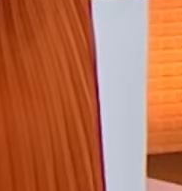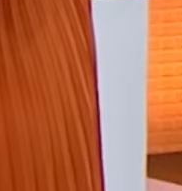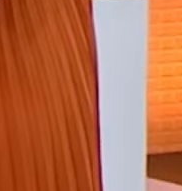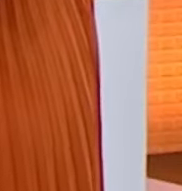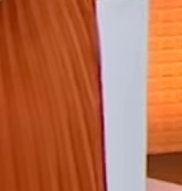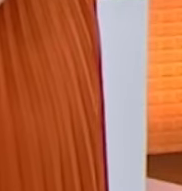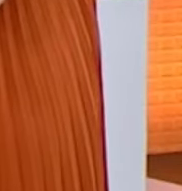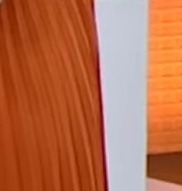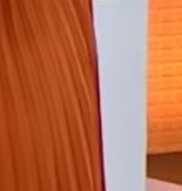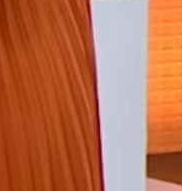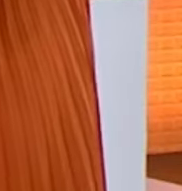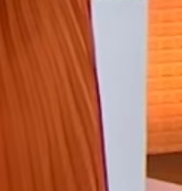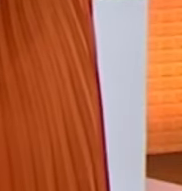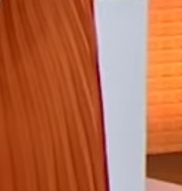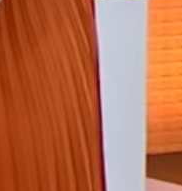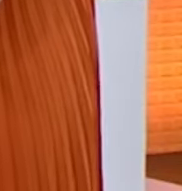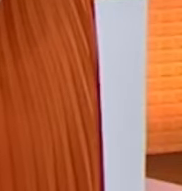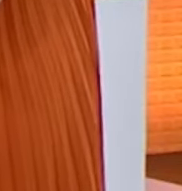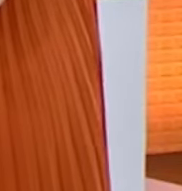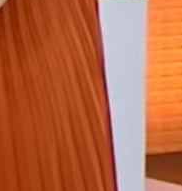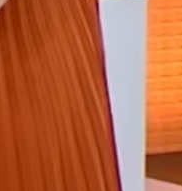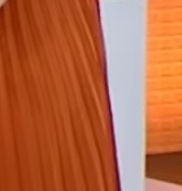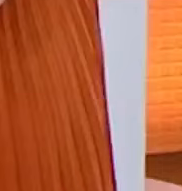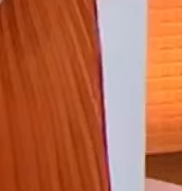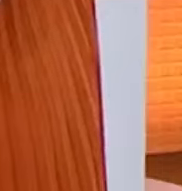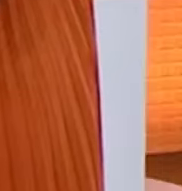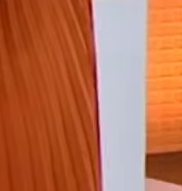sa YouTube. Sa mga kapuso abroad, subaybayan niyo